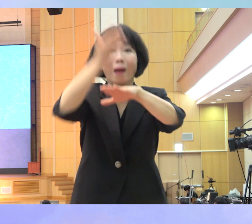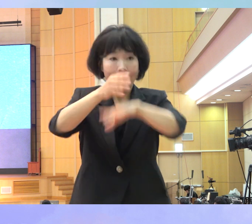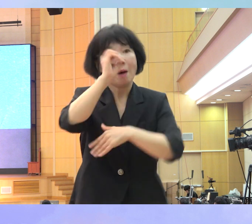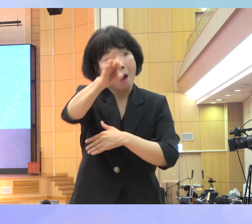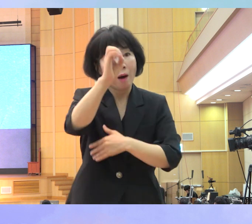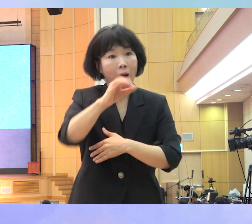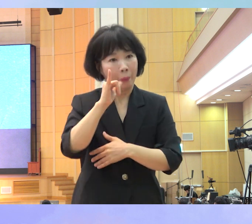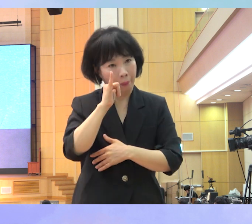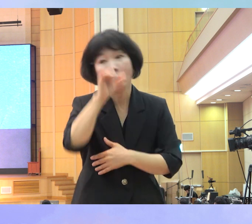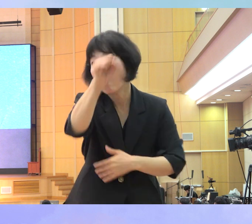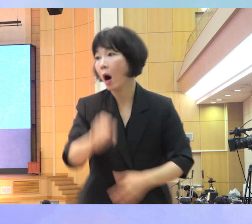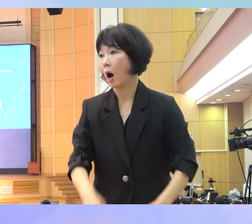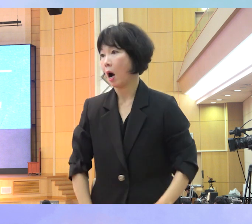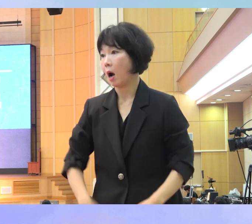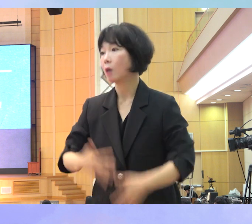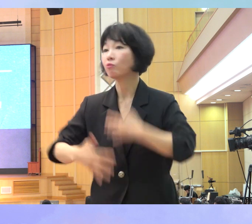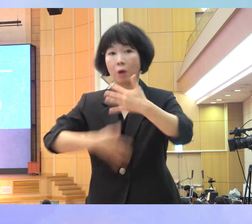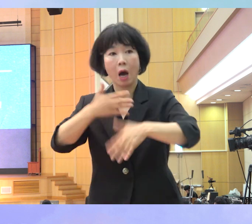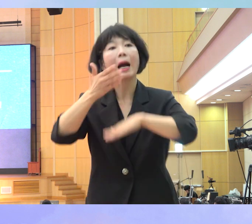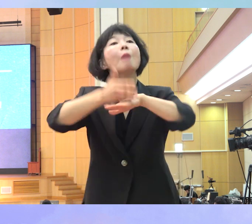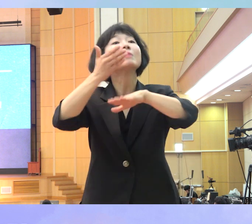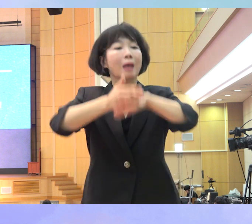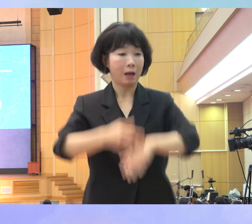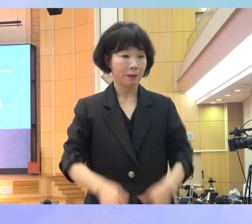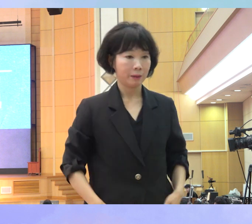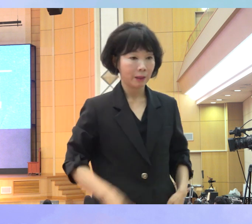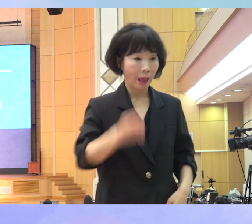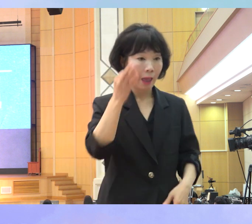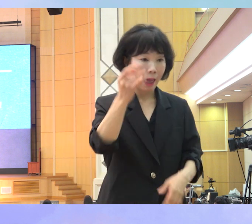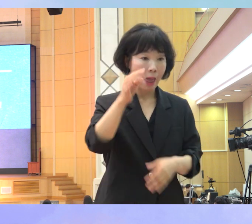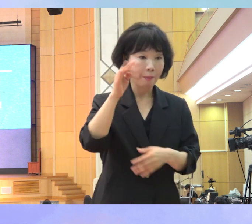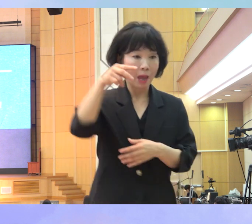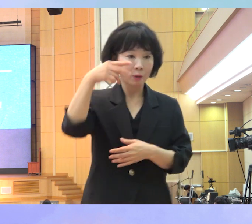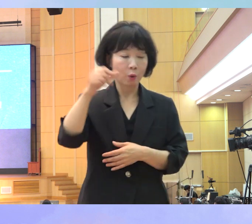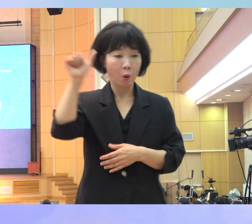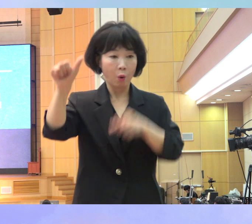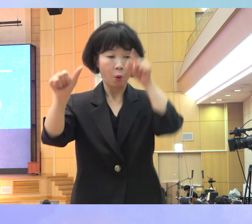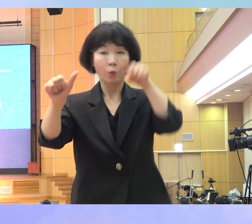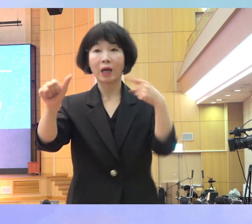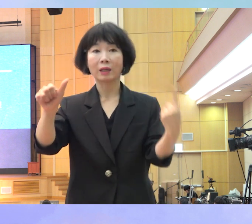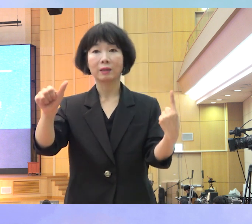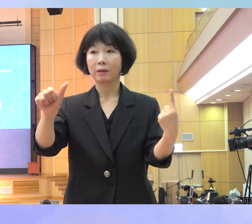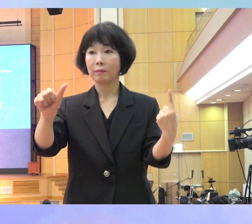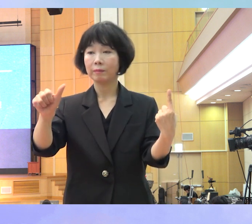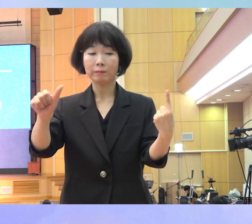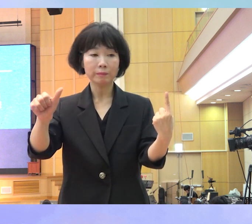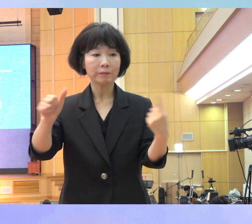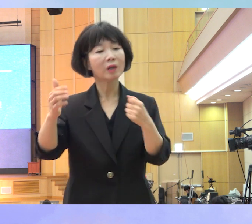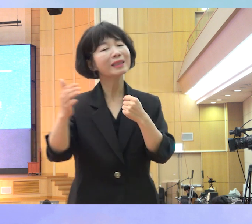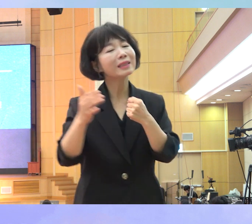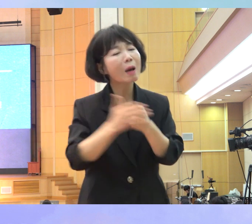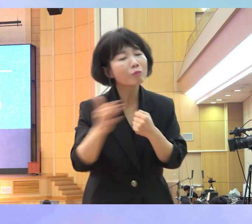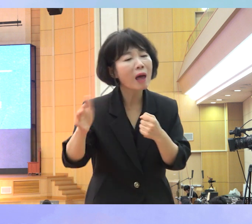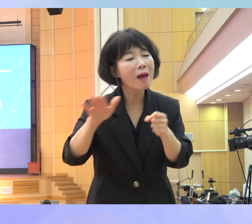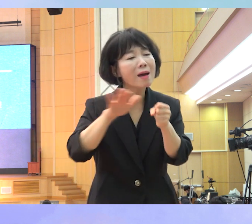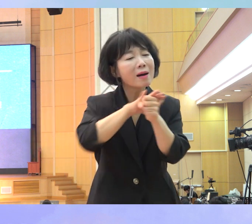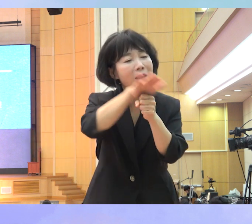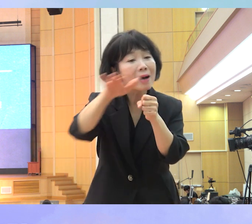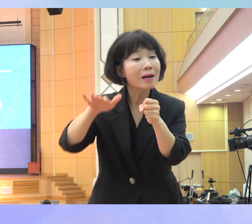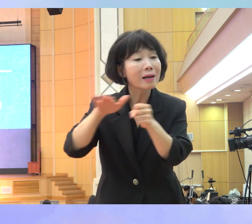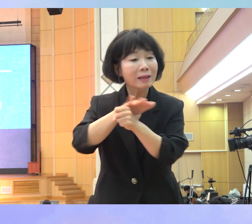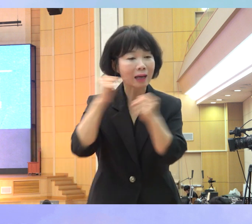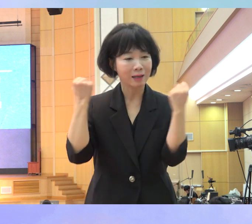에베소서 5장 1절 찾고 마치겠습니다. 에베소서 5장 1절부터 보시겠습니다. 그러므로 사랑을